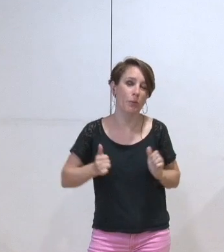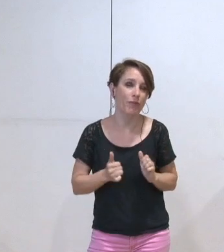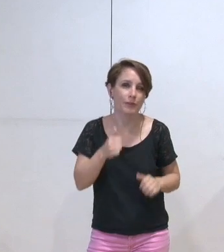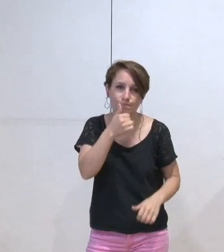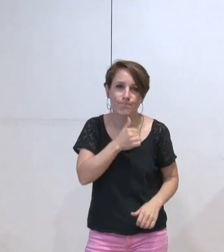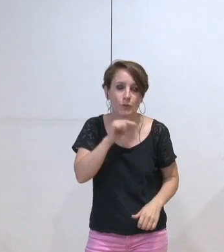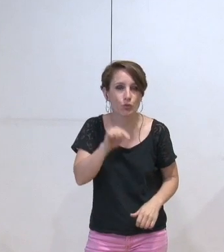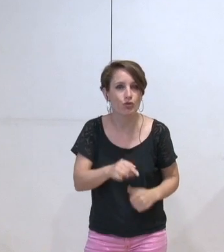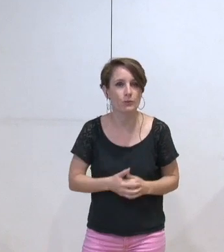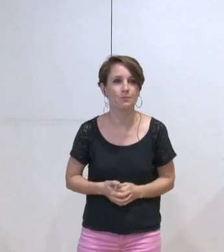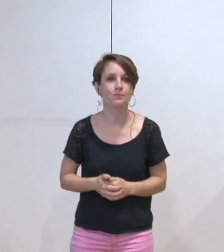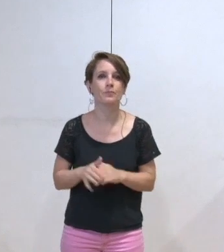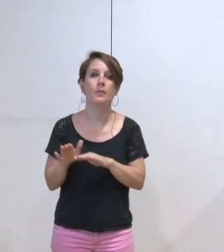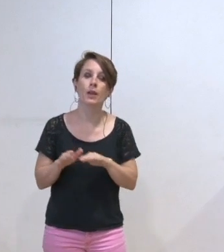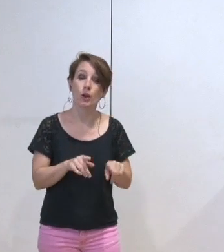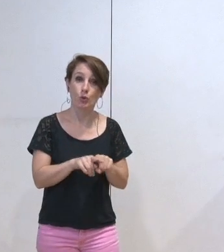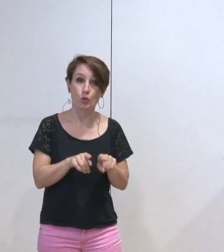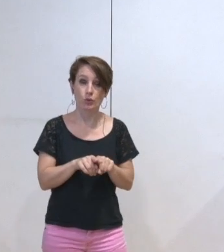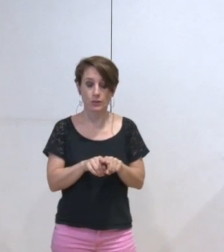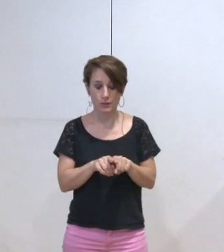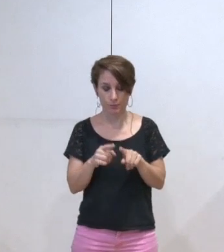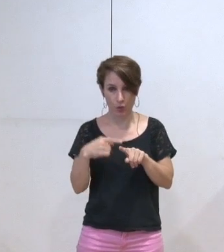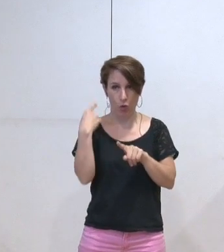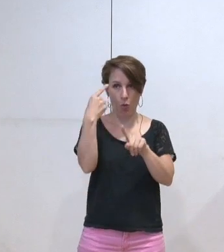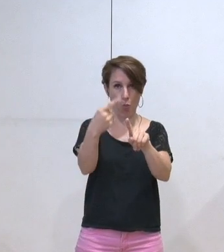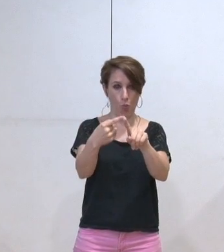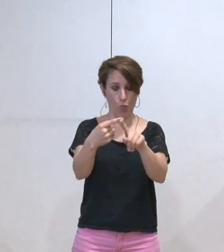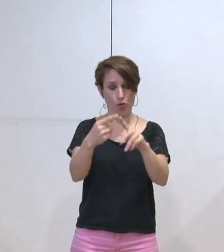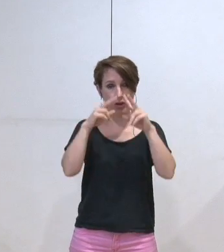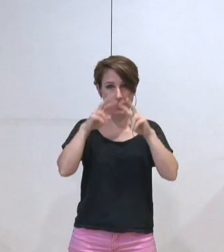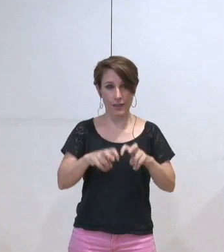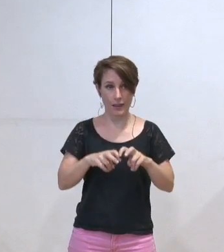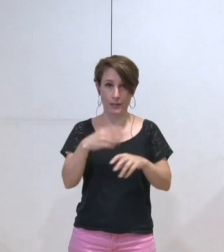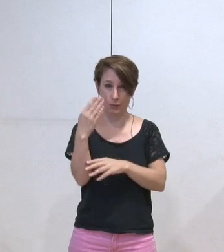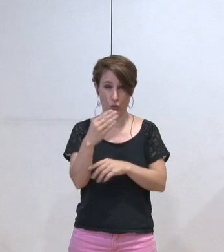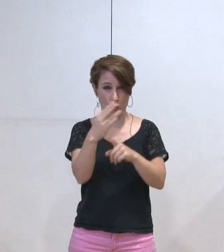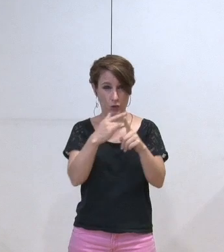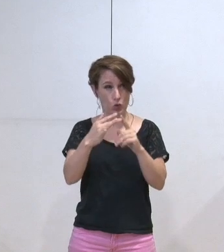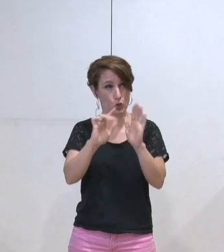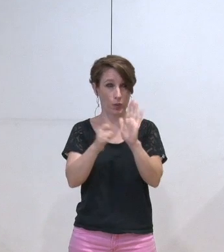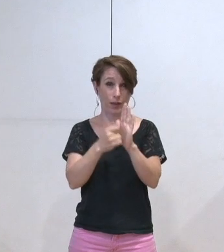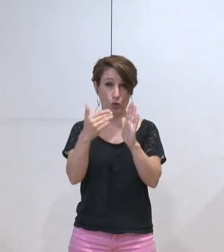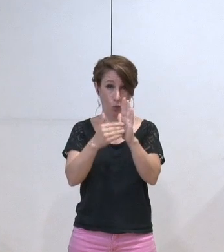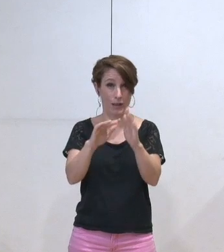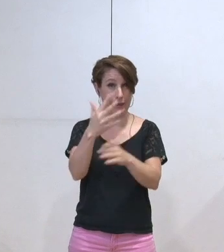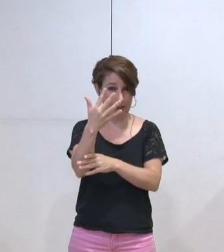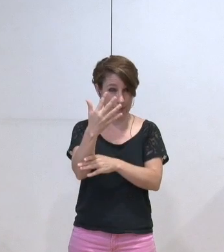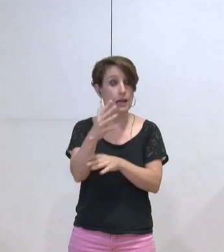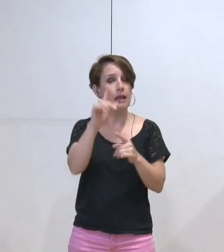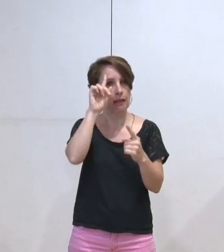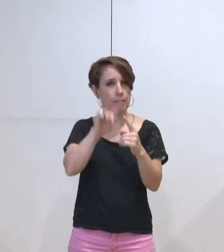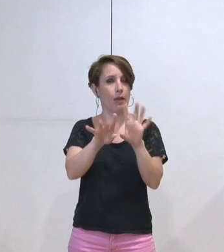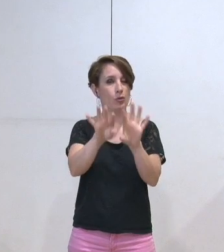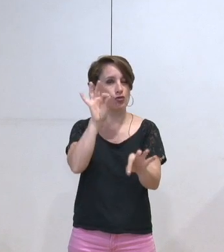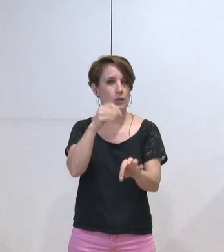également pour souligner que le prochain analyse des besoins sociaux 2015 le thème a été choisi par le conseil d'administration du